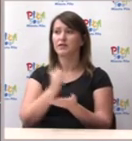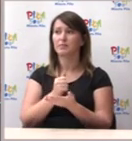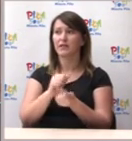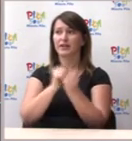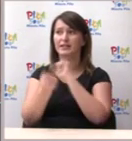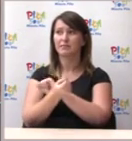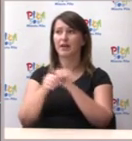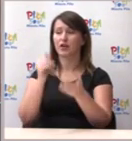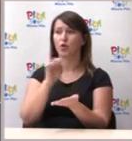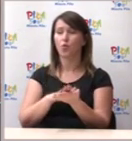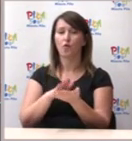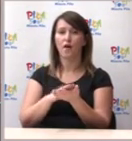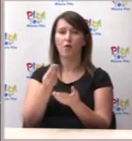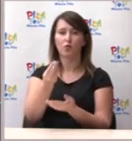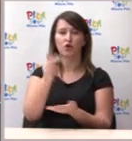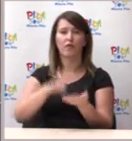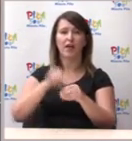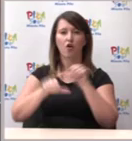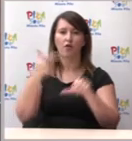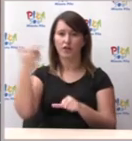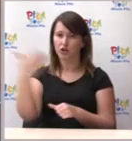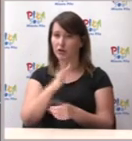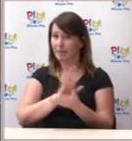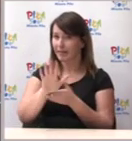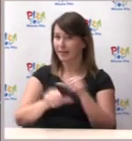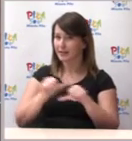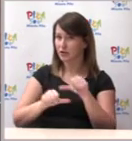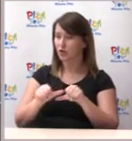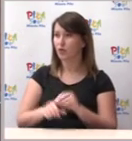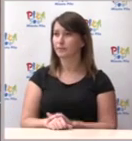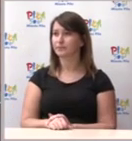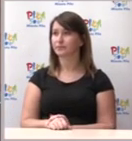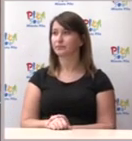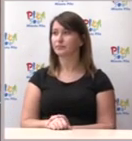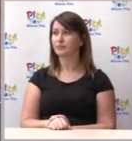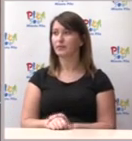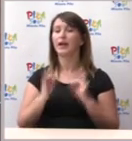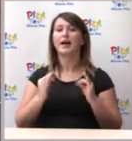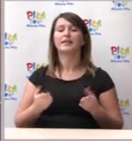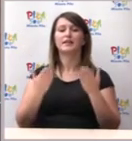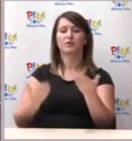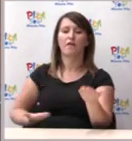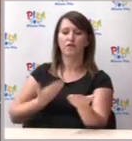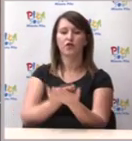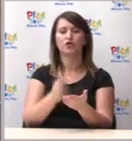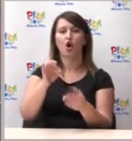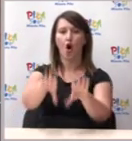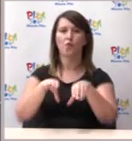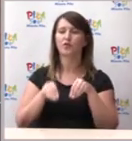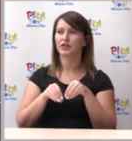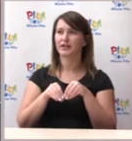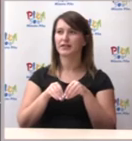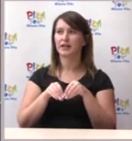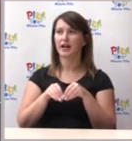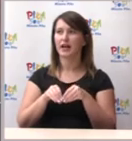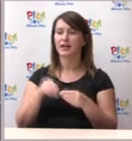na 2015 rok. Szanowni Państwo, niniejszym stawiam wniosek o przyjęcie protokołu z 10 sesji